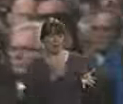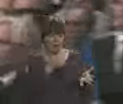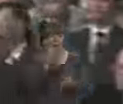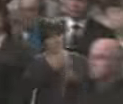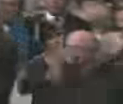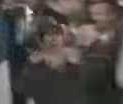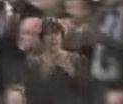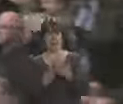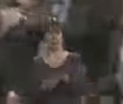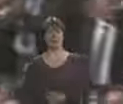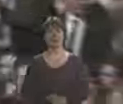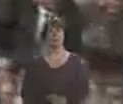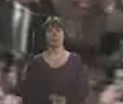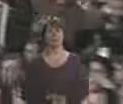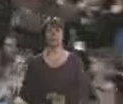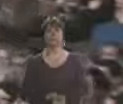ce qu'ils nous ont dit.